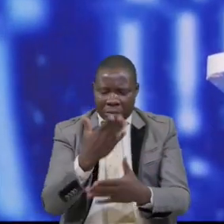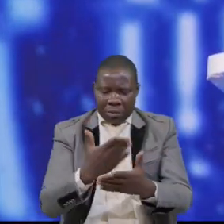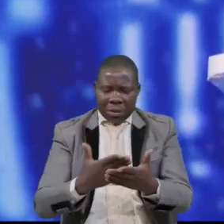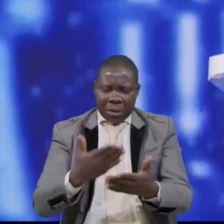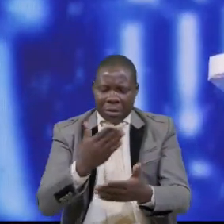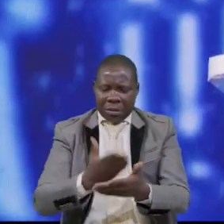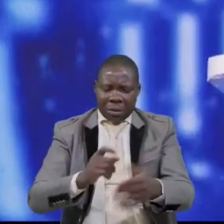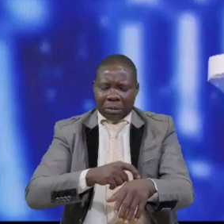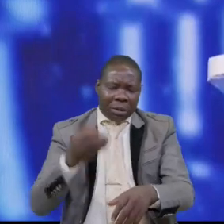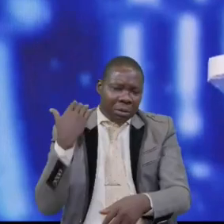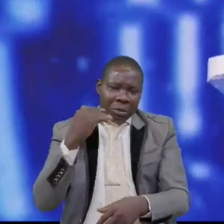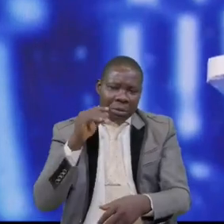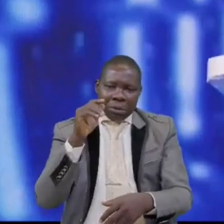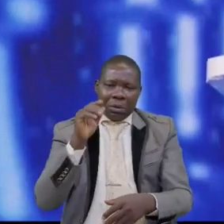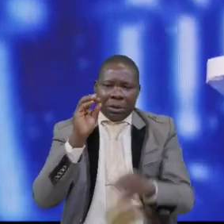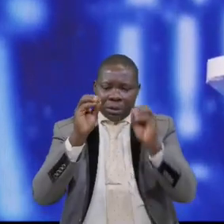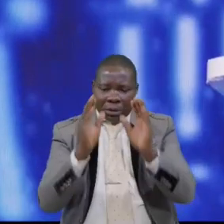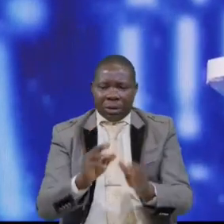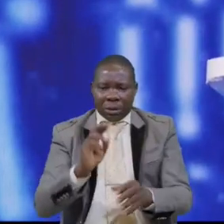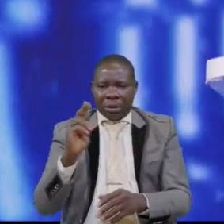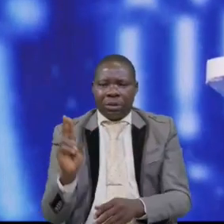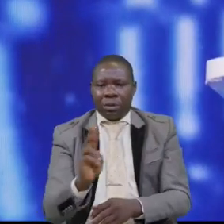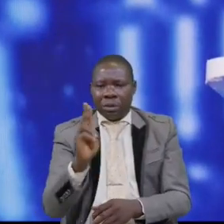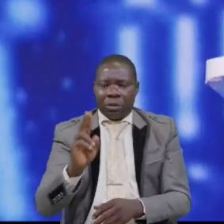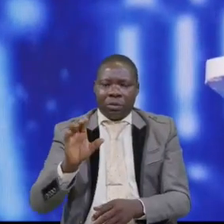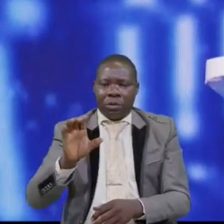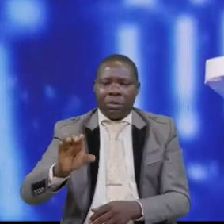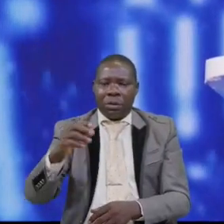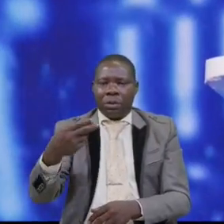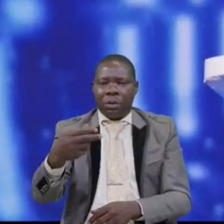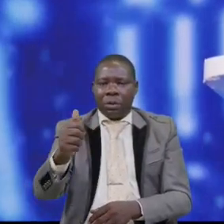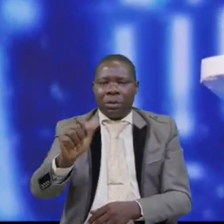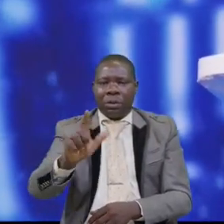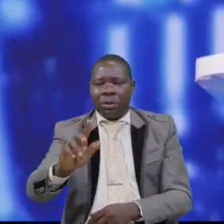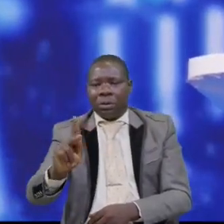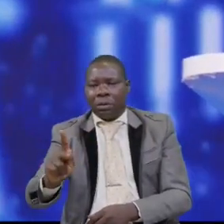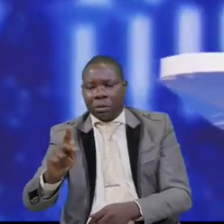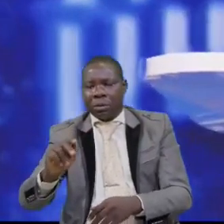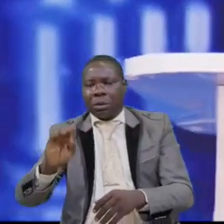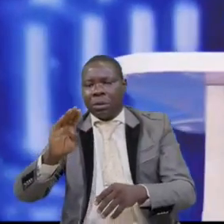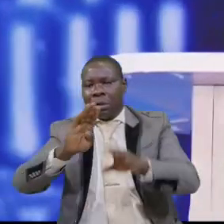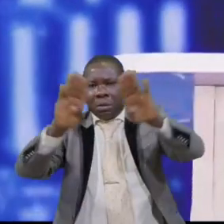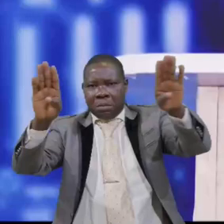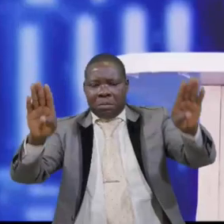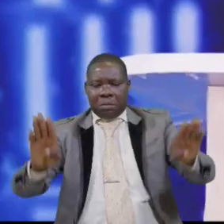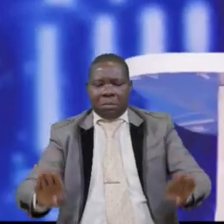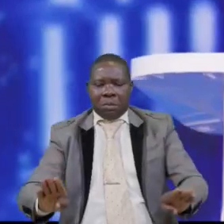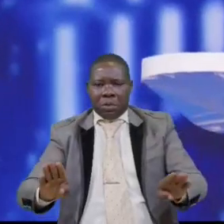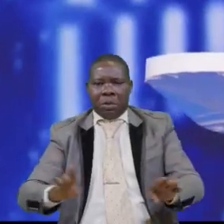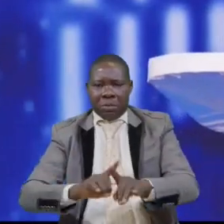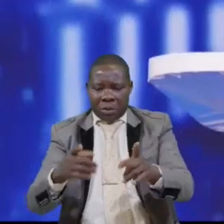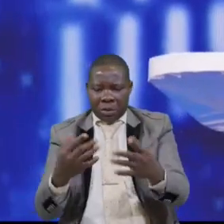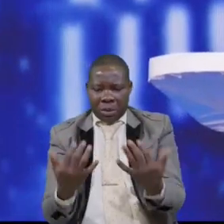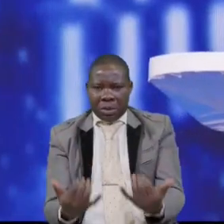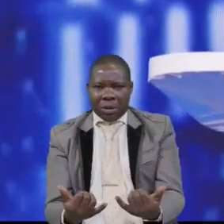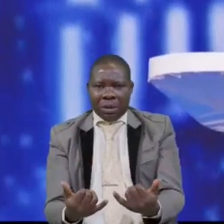le tableau. Si tu voulais avoir des résultats, on affichait ça au tableau à l'université. Mais maintenant,